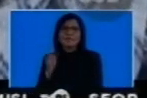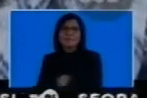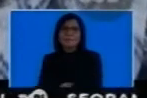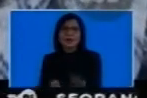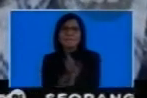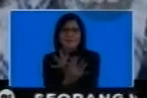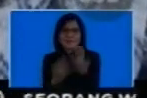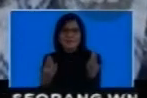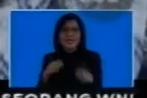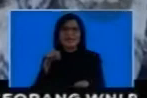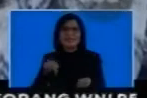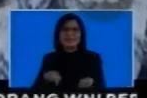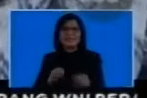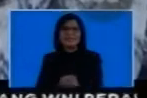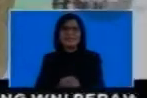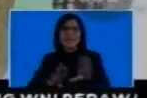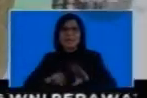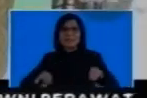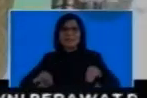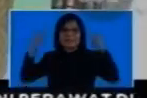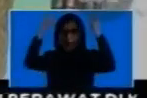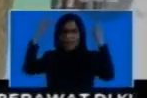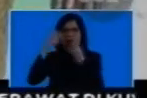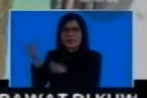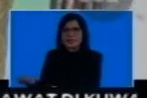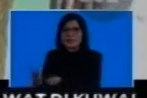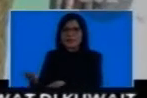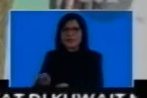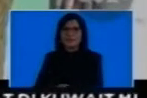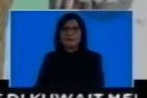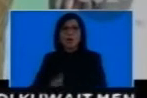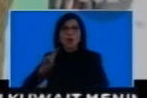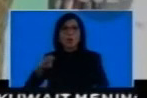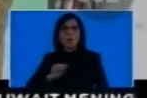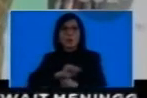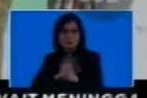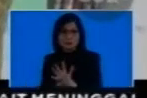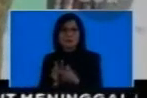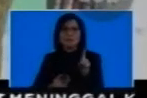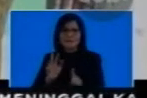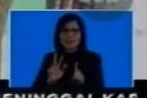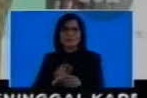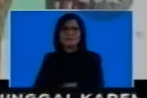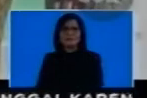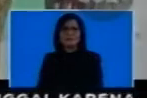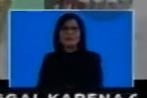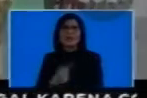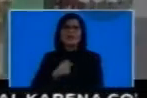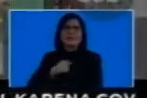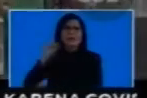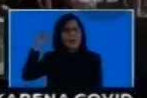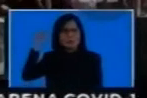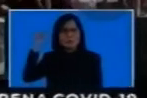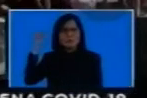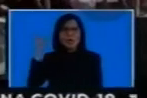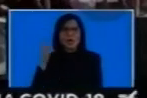karena sebagian besar masyarakatnya mayoritas bekerja sebagai petani. Semenjak adanya wabah pandemi COVID-19,